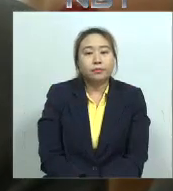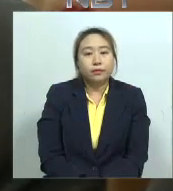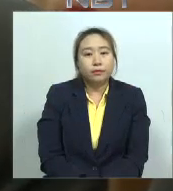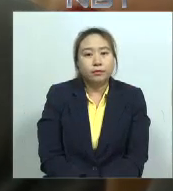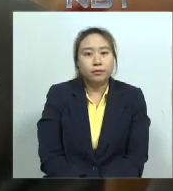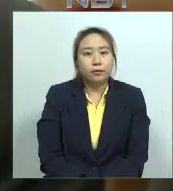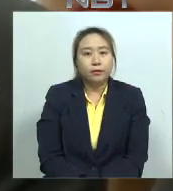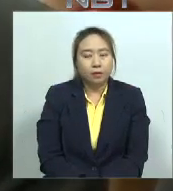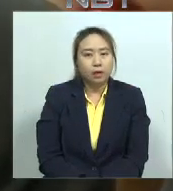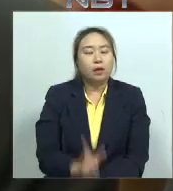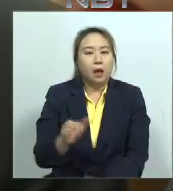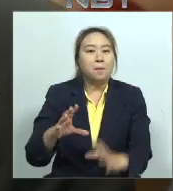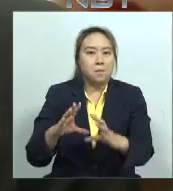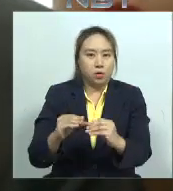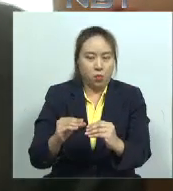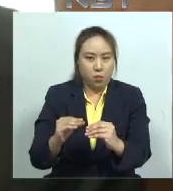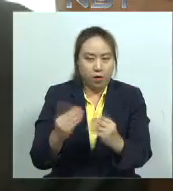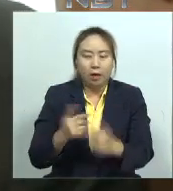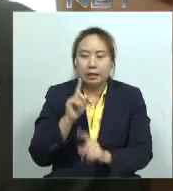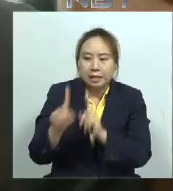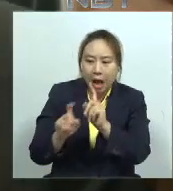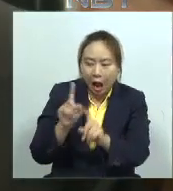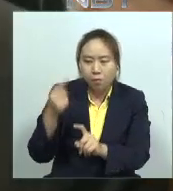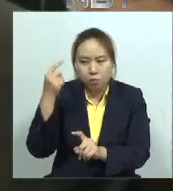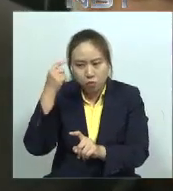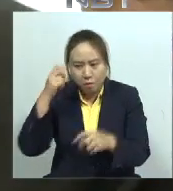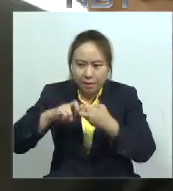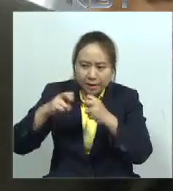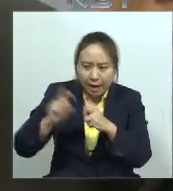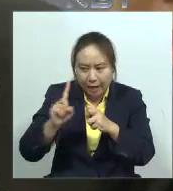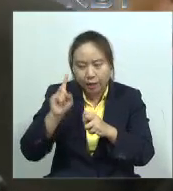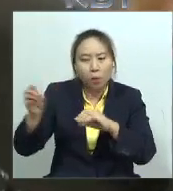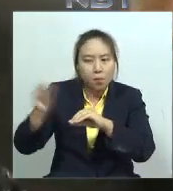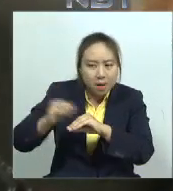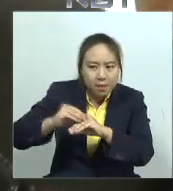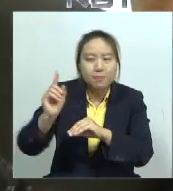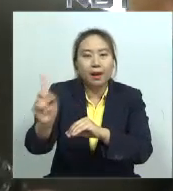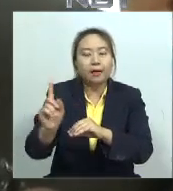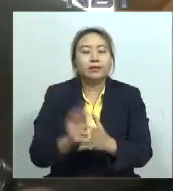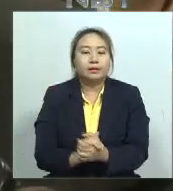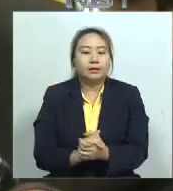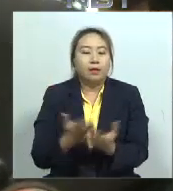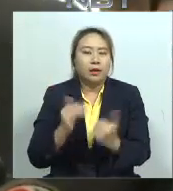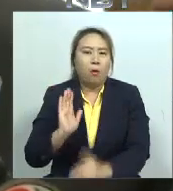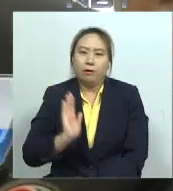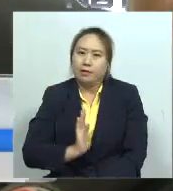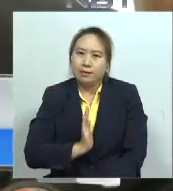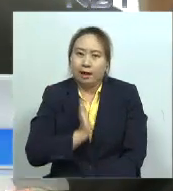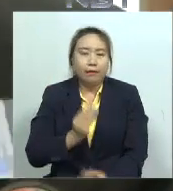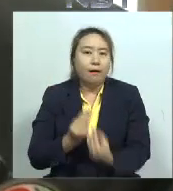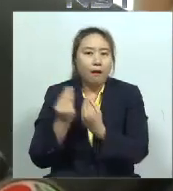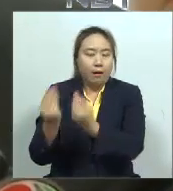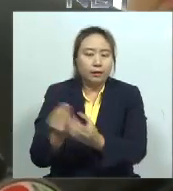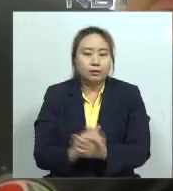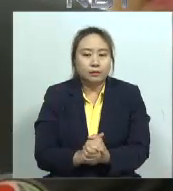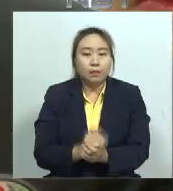แล้วก็ดีที่ประชุมทำให้ซักถามแล้วรู้ว่ามันมีอะไรที่อาจจะต้องไปเติมให้สมบูรณ์เป็นเรื่องของเกียรติยศที่จะให้เพราะว่า